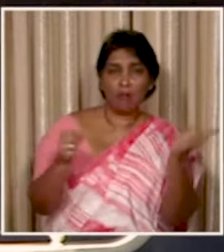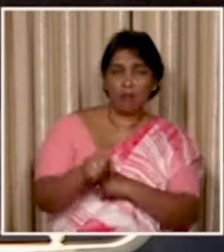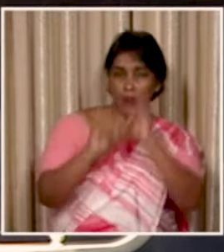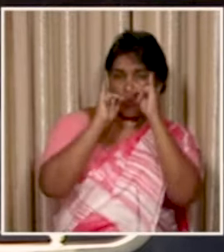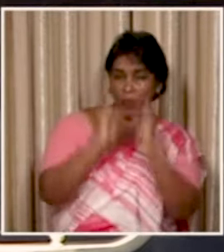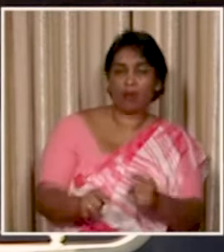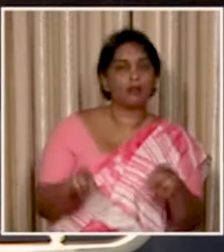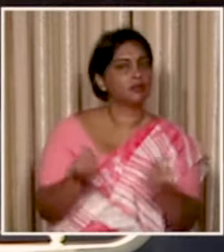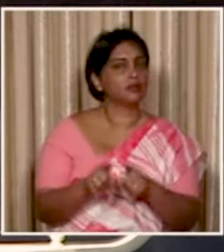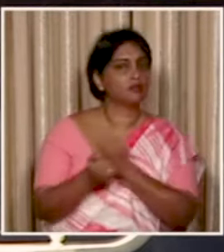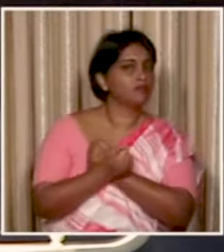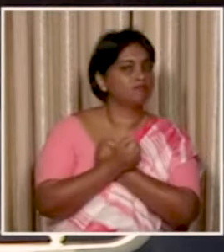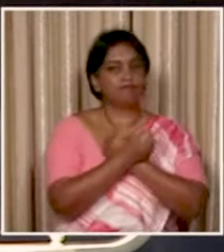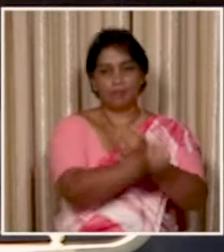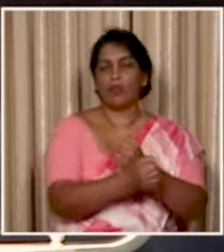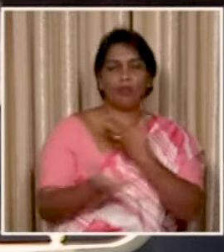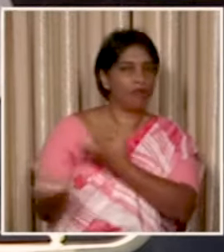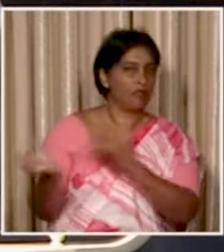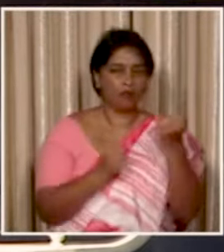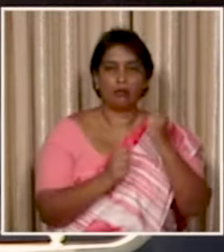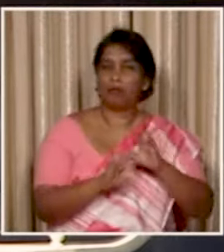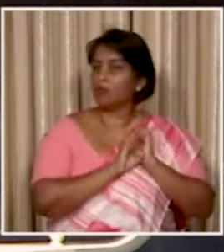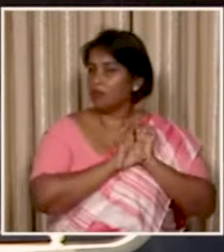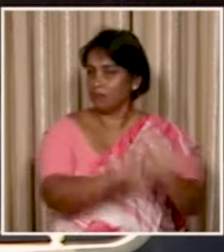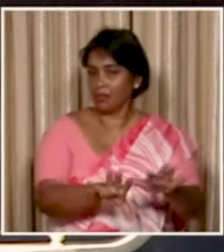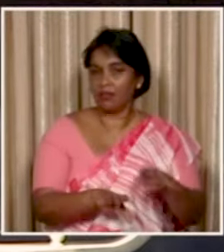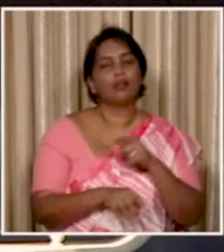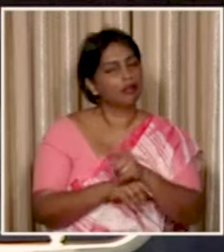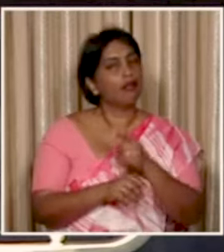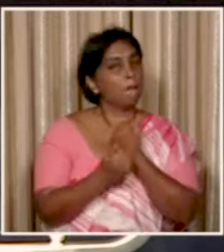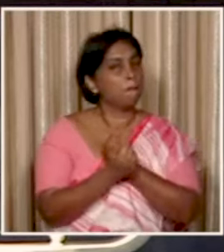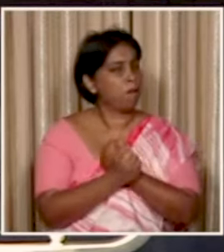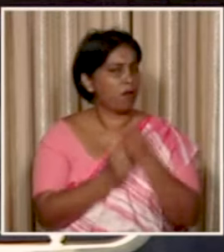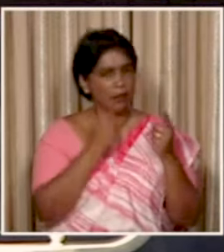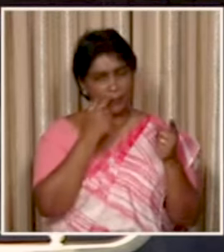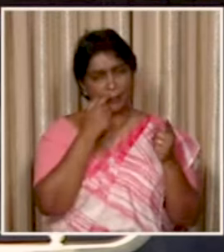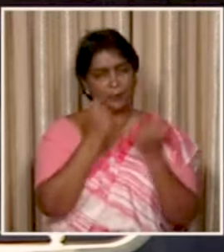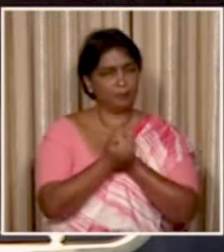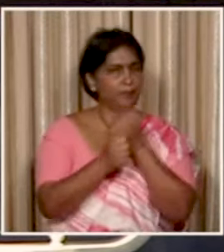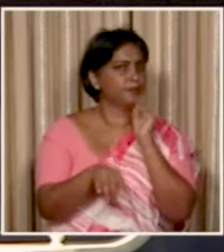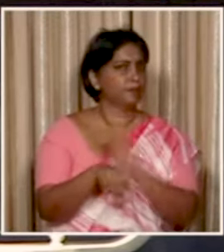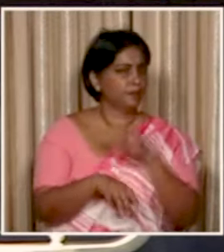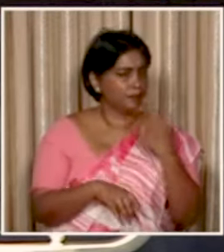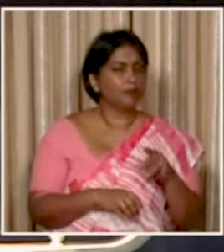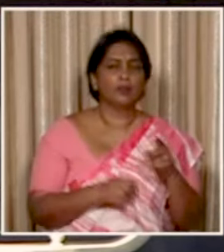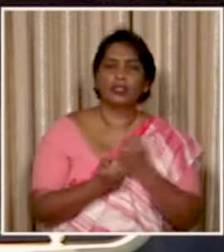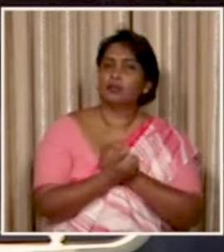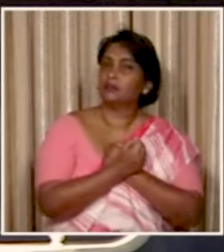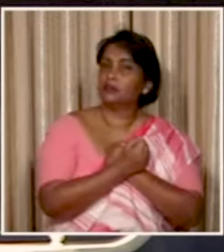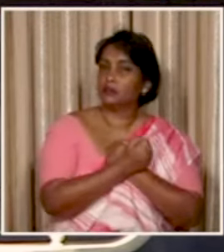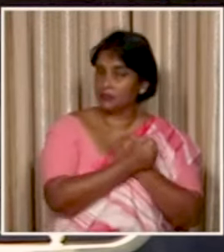50 மீட்டர் தூரத்தில் என்னை கீழே போட்டு விட்டார்கள். போலீஸ் நிலையத்திற்கு கொண்டு செல்லவில்லை. கைது செய்யப்பட்டு கொண்டு செல்லப்பட்ட ஏனையவர்களாக தம்பிராசா